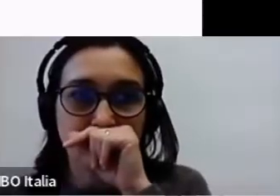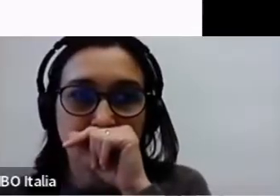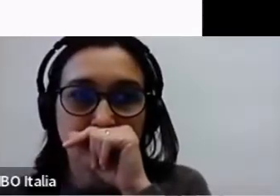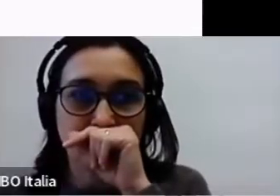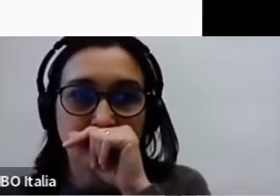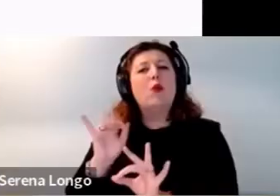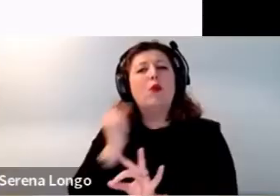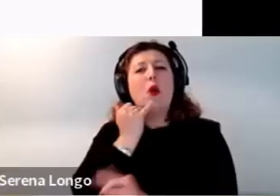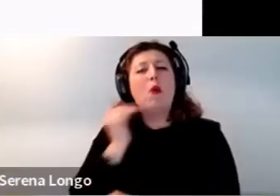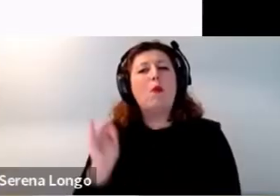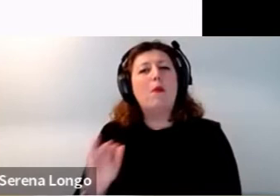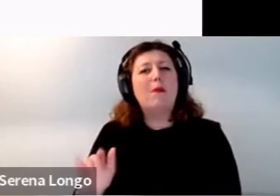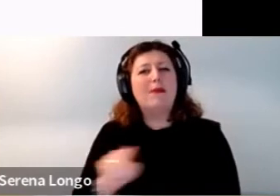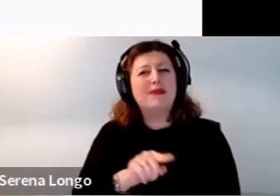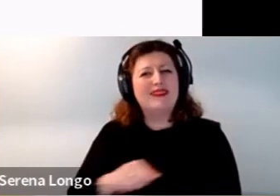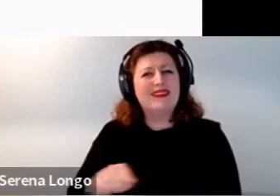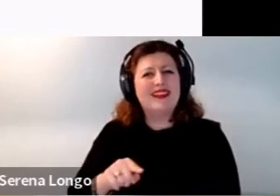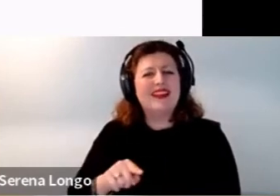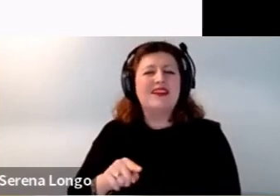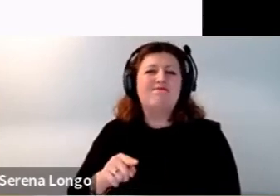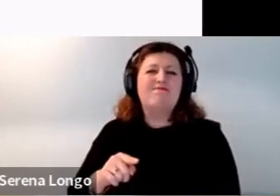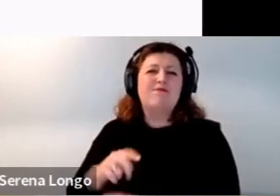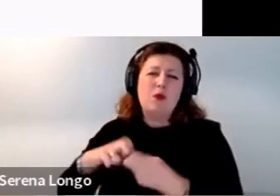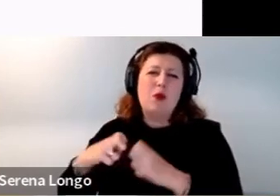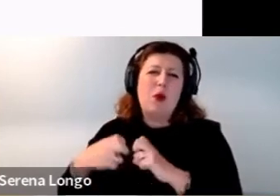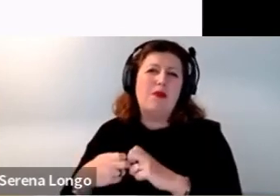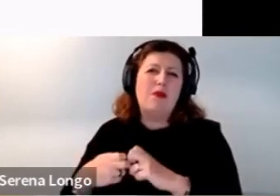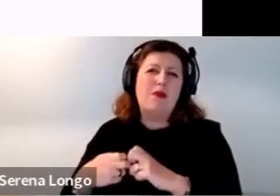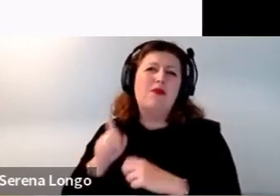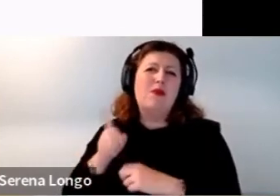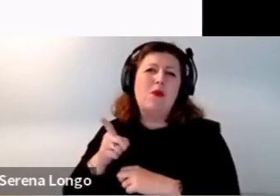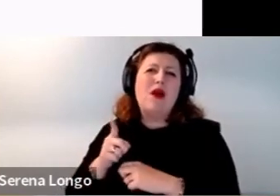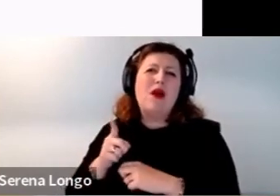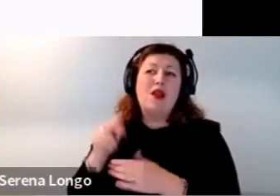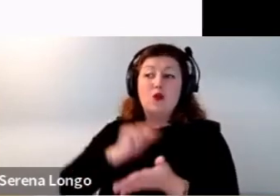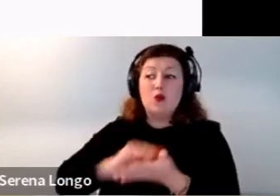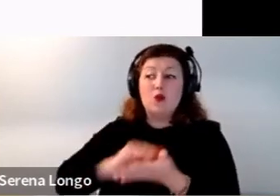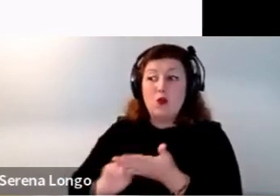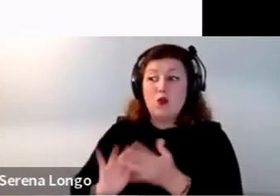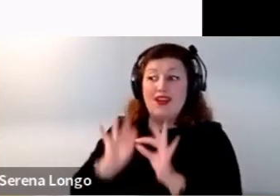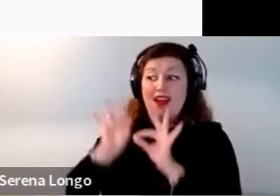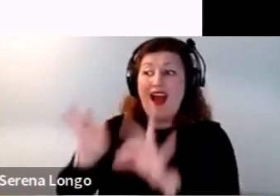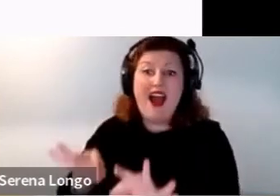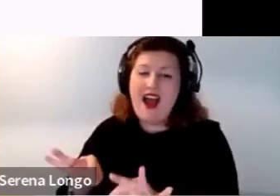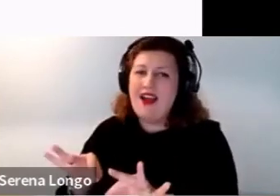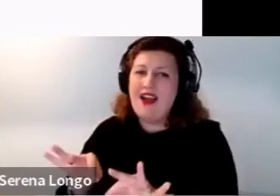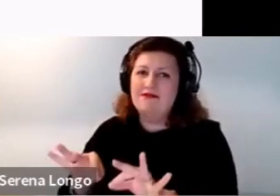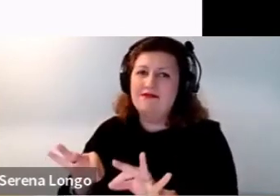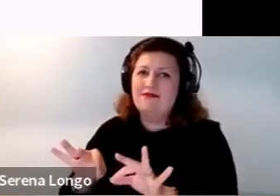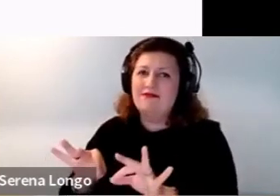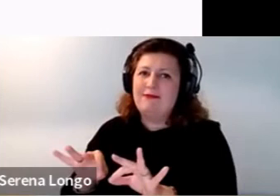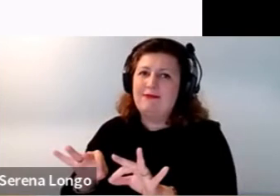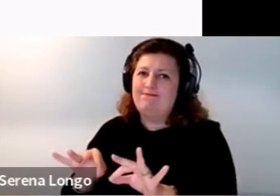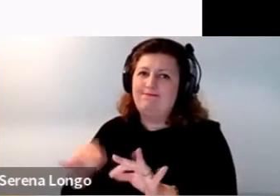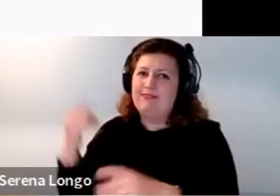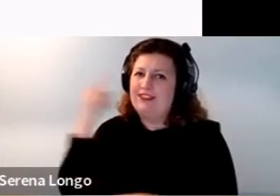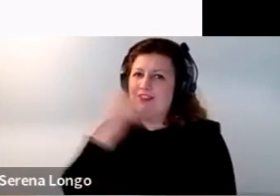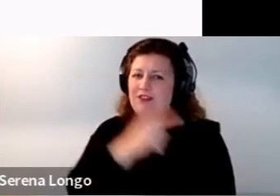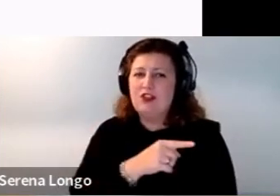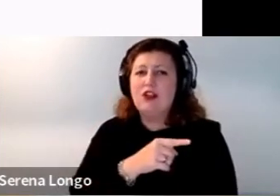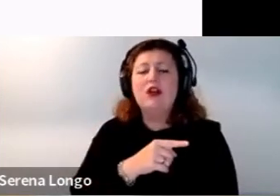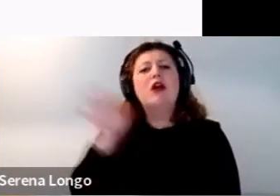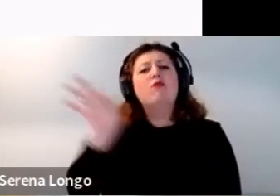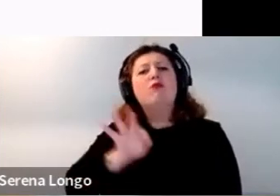più svantaggiati hanno più difficoltà a portare a termine gli studi e la differenza tra la percentuale di